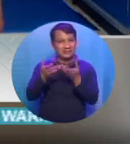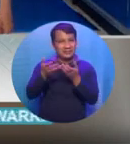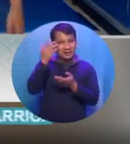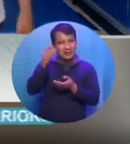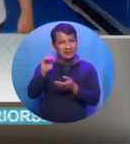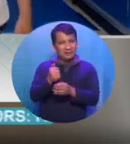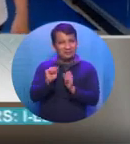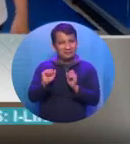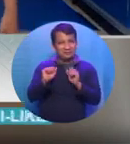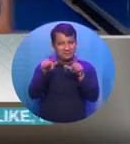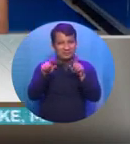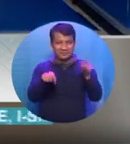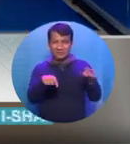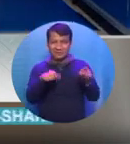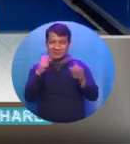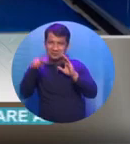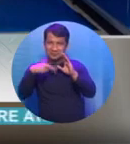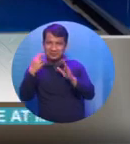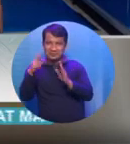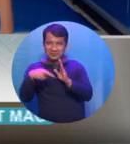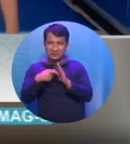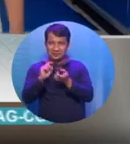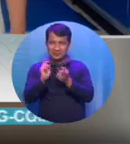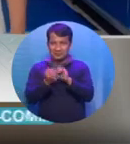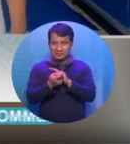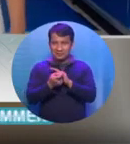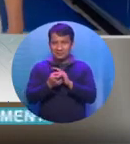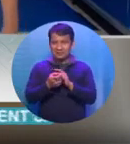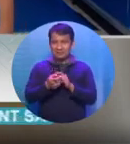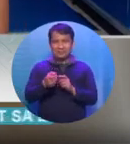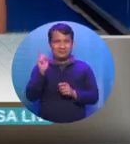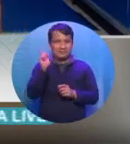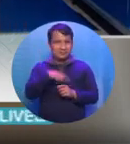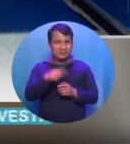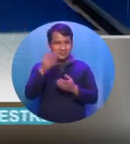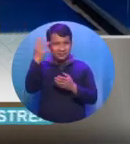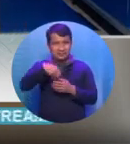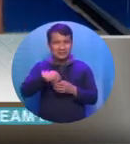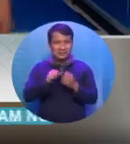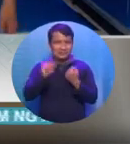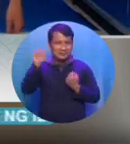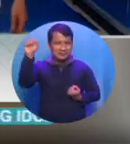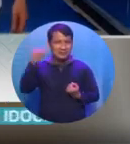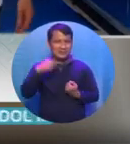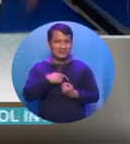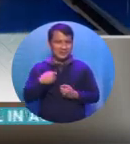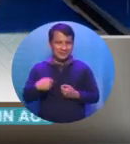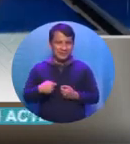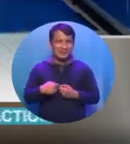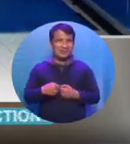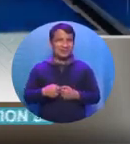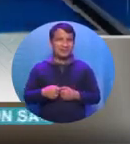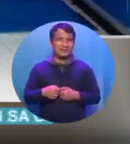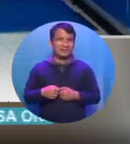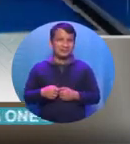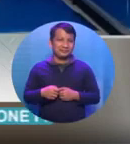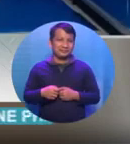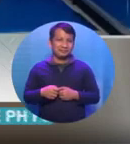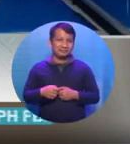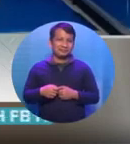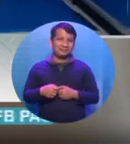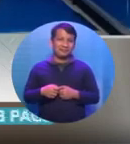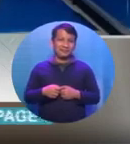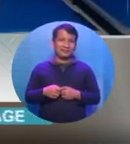kung paano ka sa live. Kasi dun sa edited sa video, super galing. Parang si Superman, Batman, ha? Iron Man, lahat-lahat na